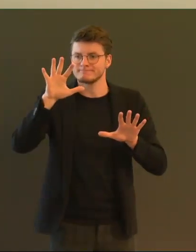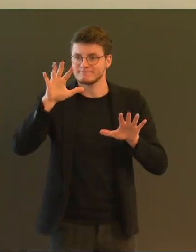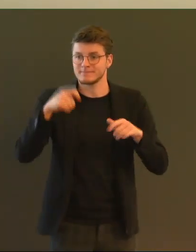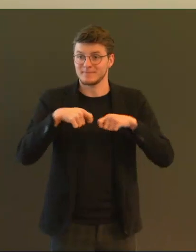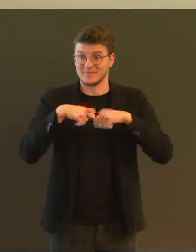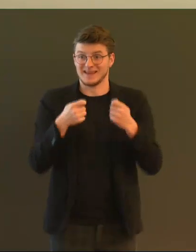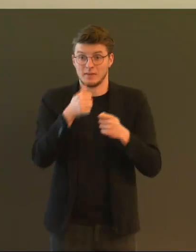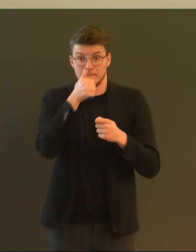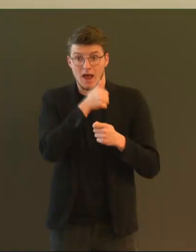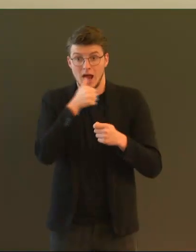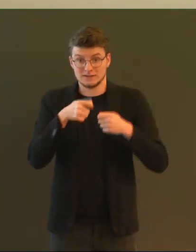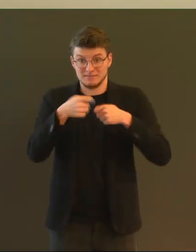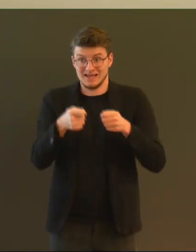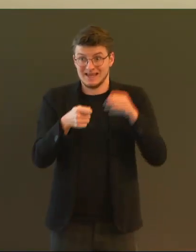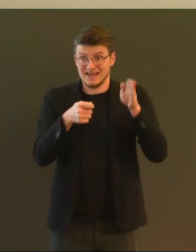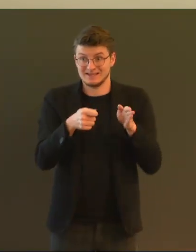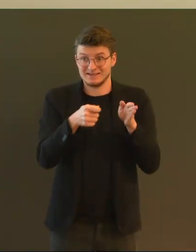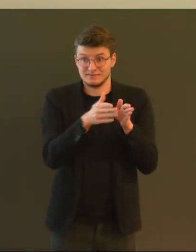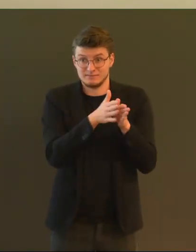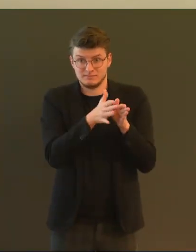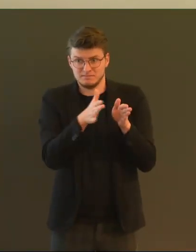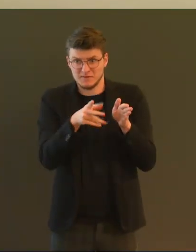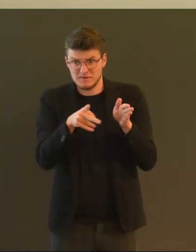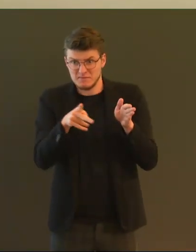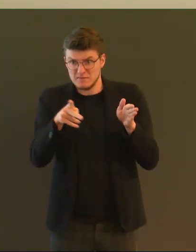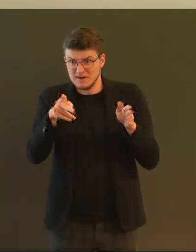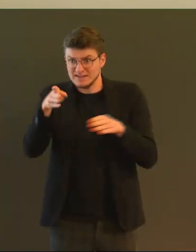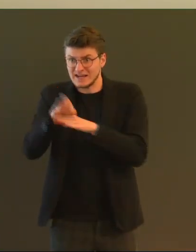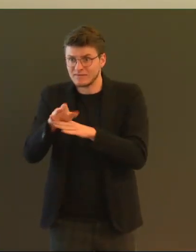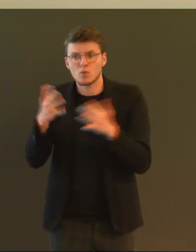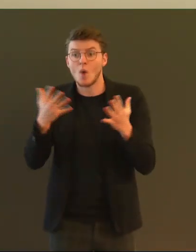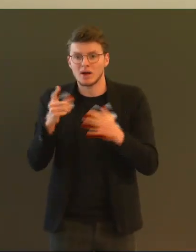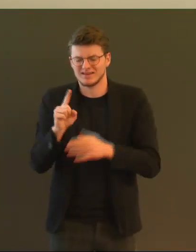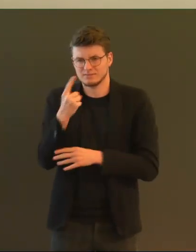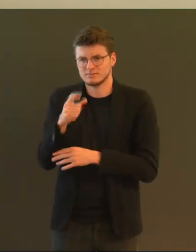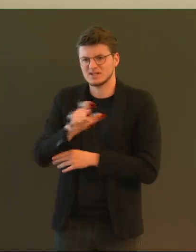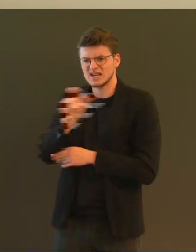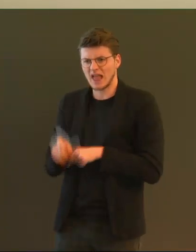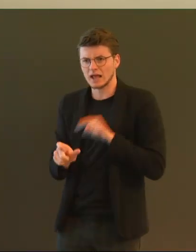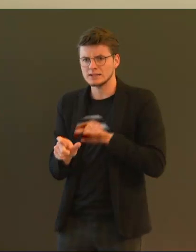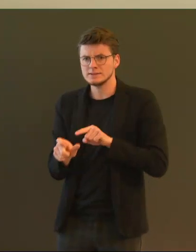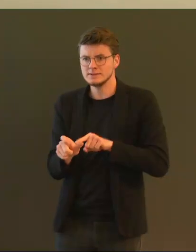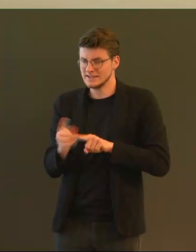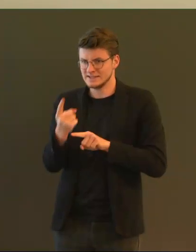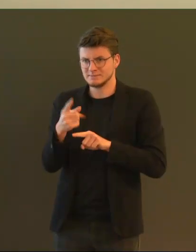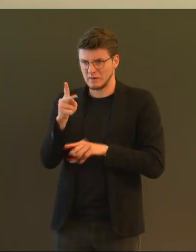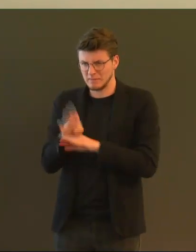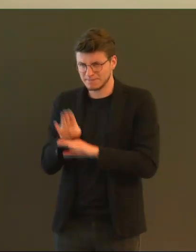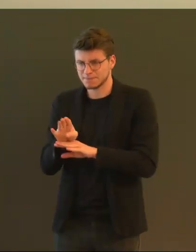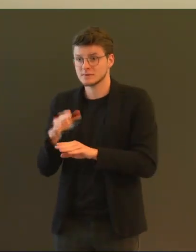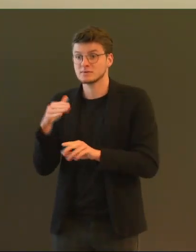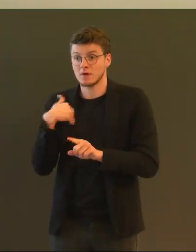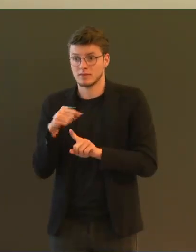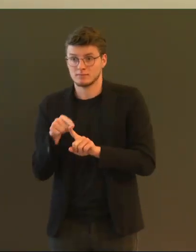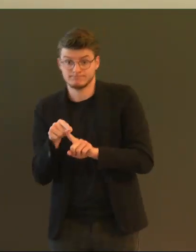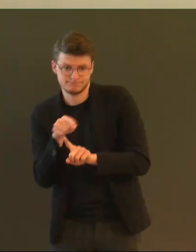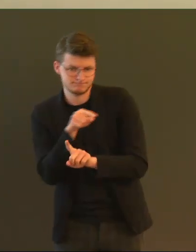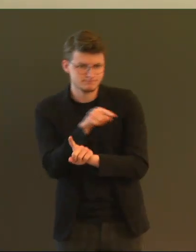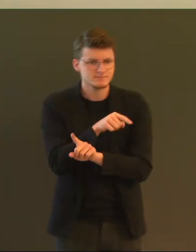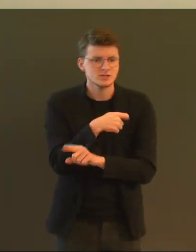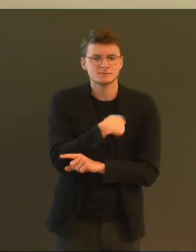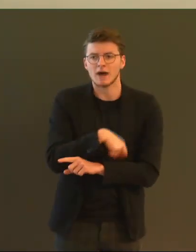begin van oversterfte in Italië. Vervolgens is die oversterfte ook beginnen opduiken in Spanje en Nederland in